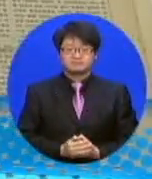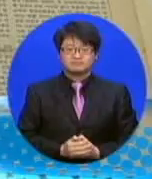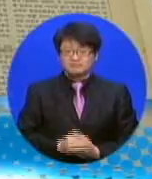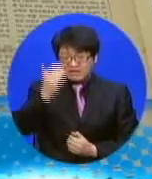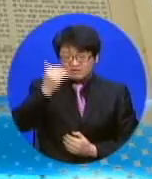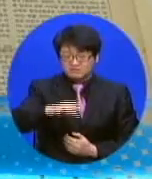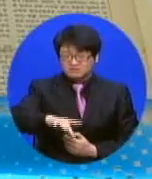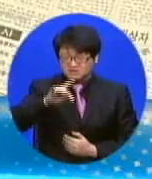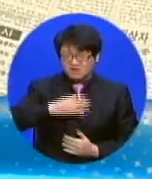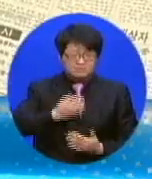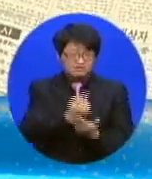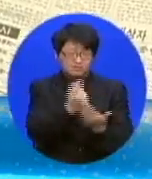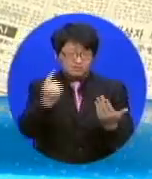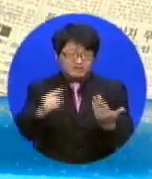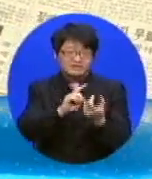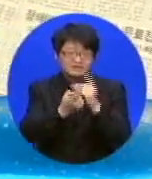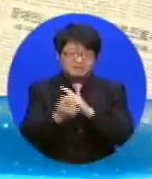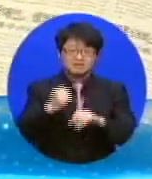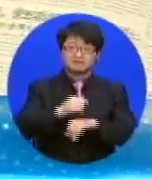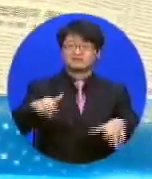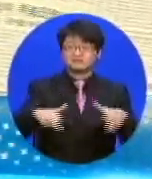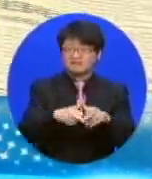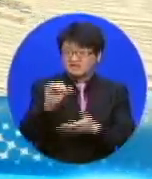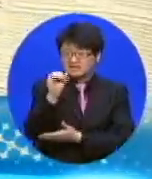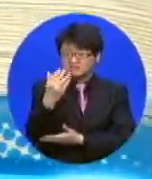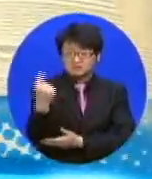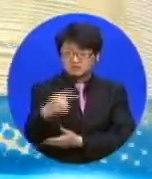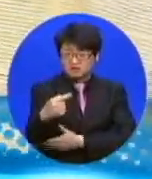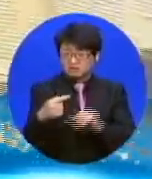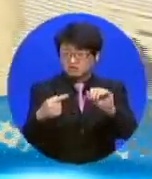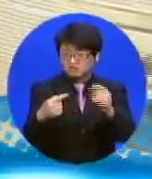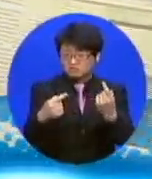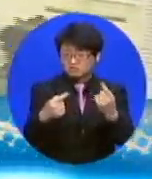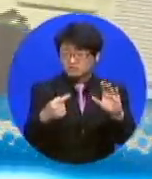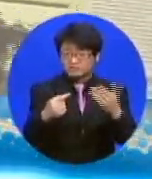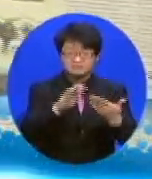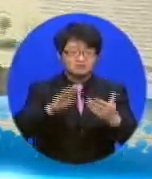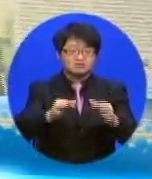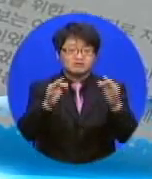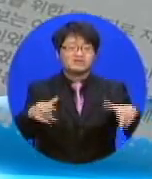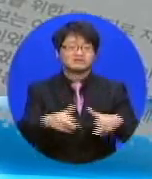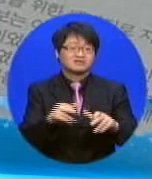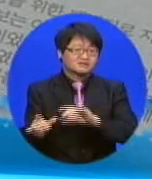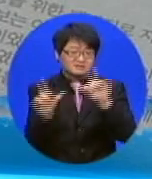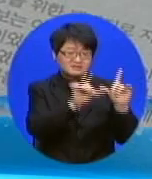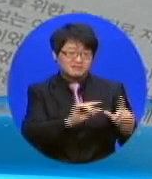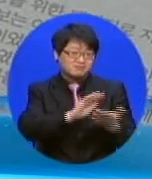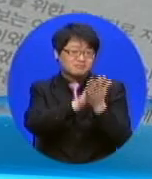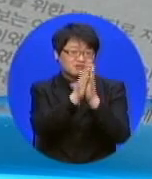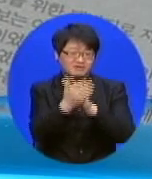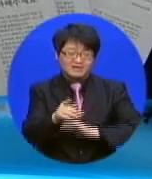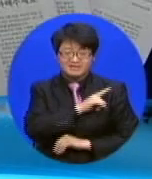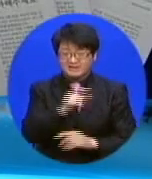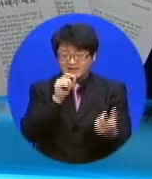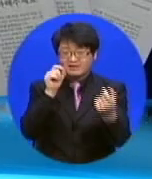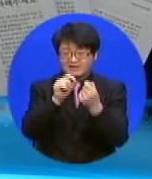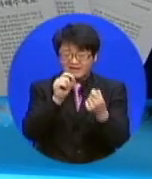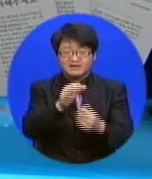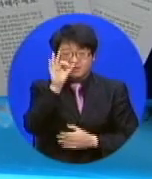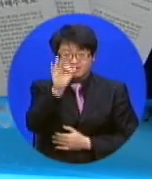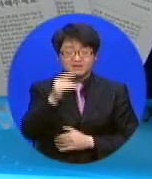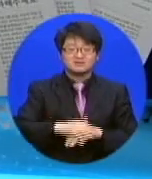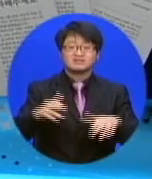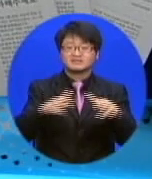국내 최초 소외계층을 위한 대변지인 장애인 신문이 천호를 맞았습니다. 그동안 장애인들의 삶의 변화를 가장 가까운 곳에서